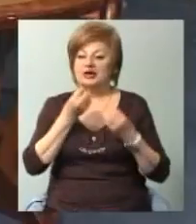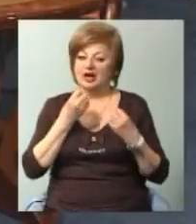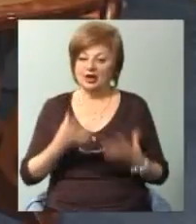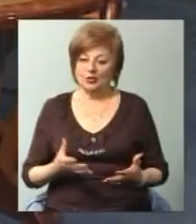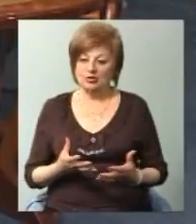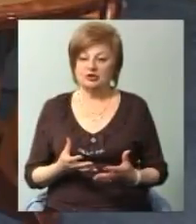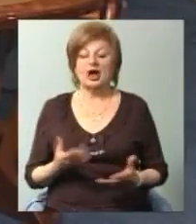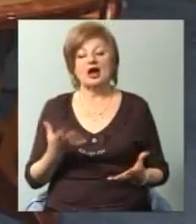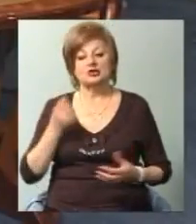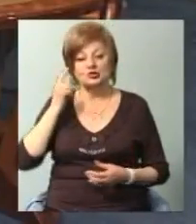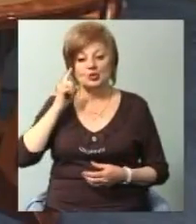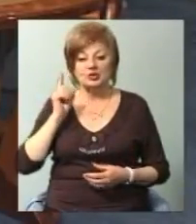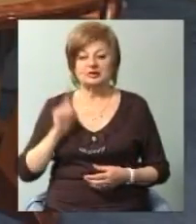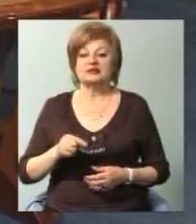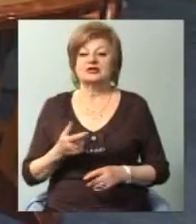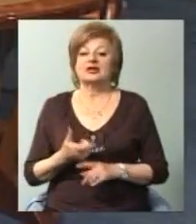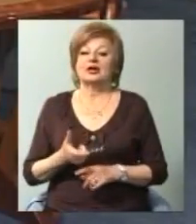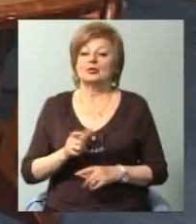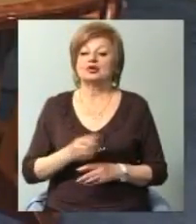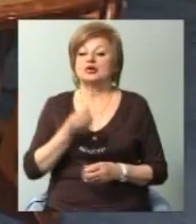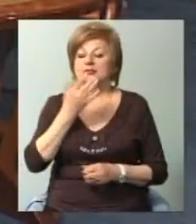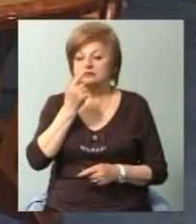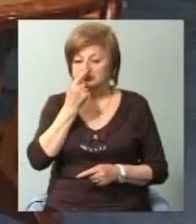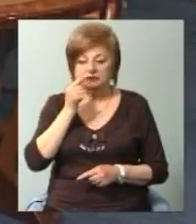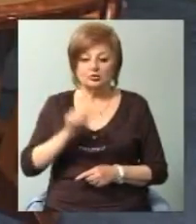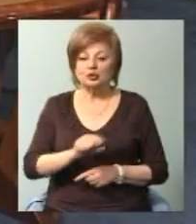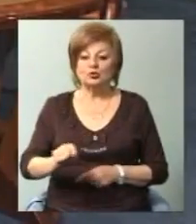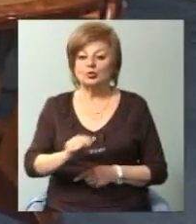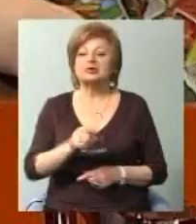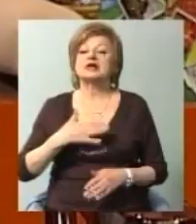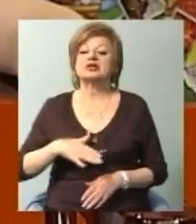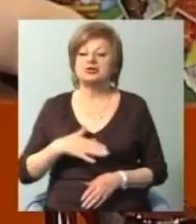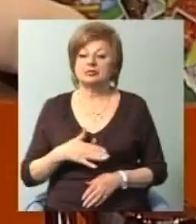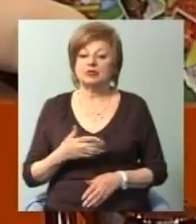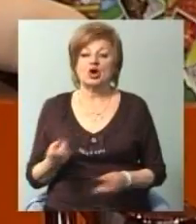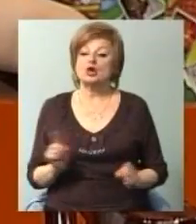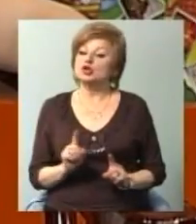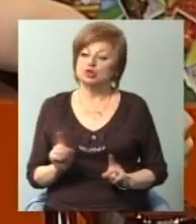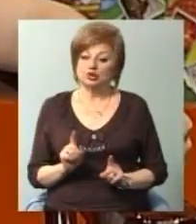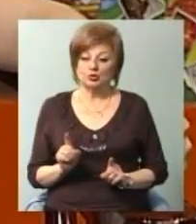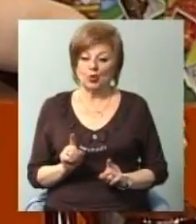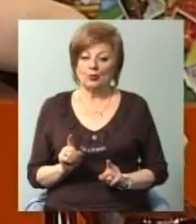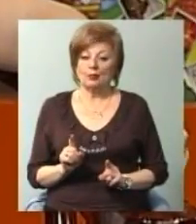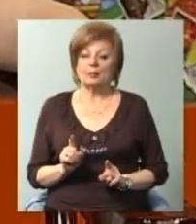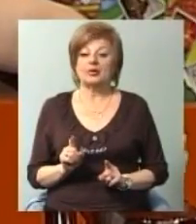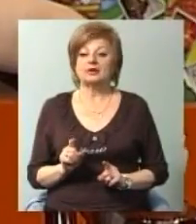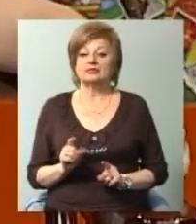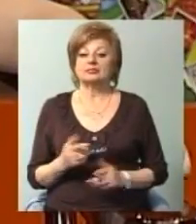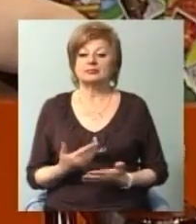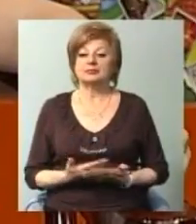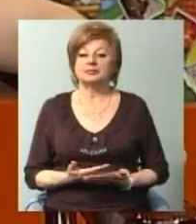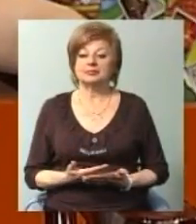гарний. А ще я знаю, що у собак дуже хороший нюх. Для чого собакам нюх? Щоб у поліції